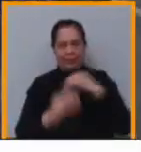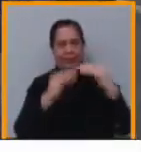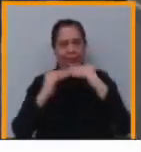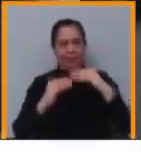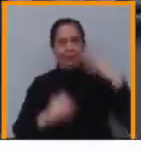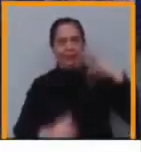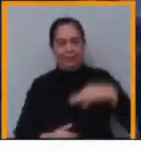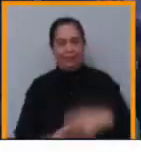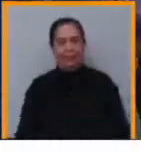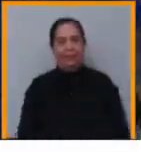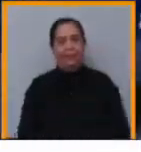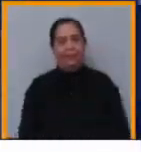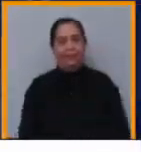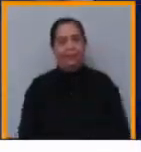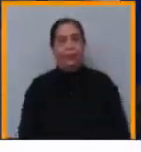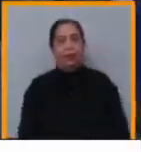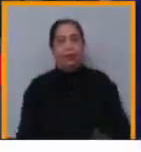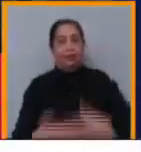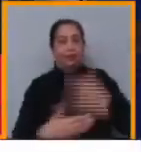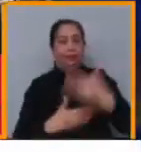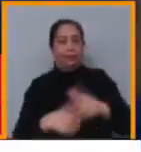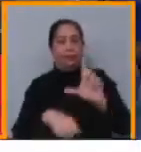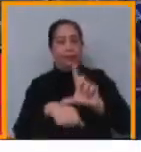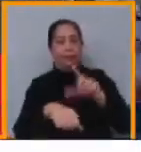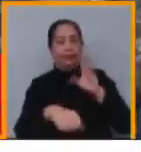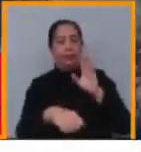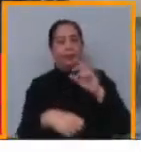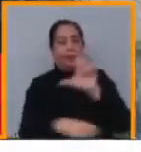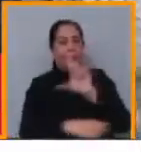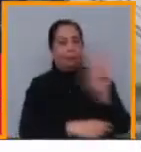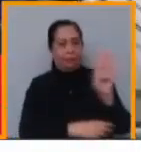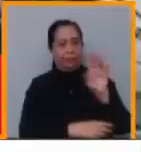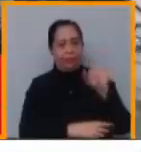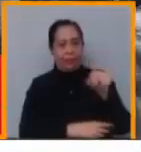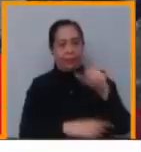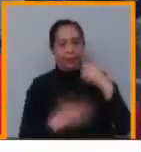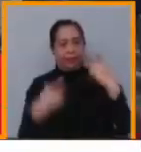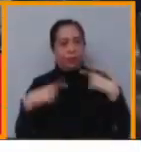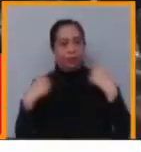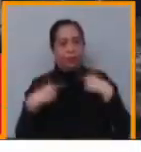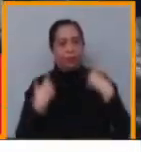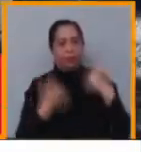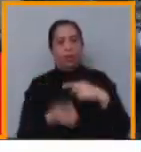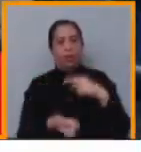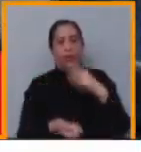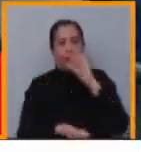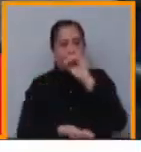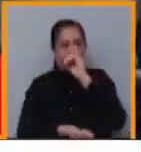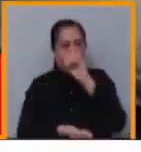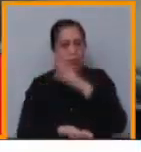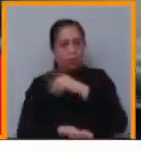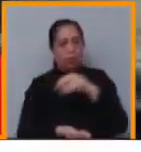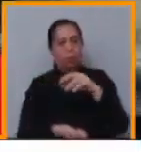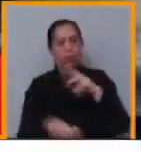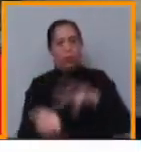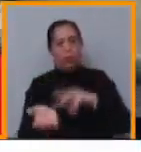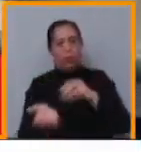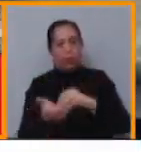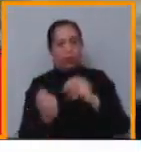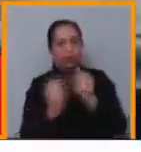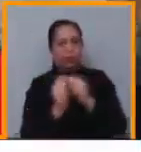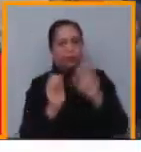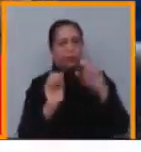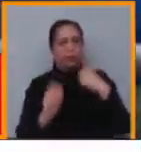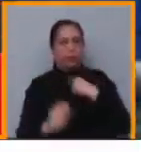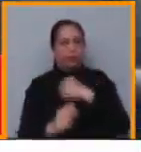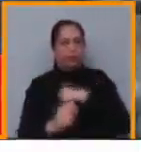Sa Los Baños, Laguna, nagtungong si Manila Mayor Isko Moreno at Dr. Willie Ong kasama ang ilan sa kanilang senatorial candidate. Maituturing